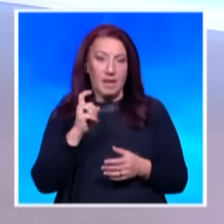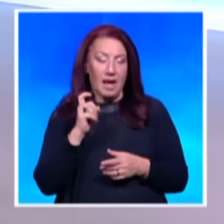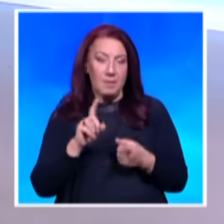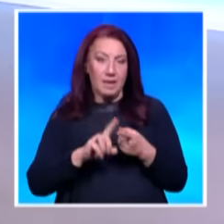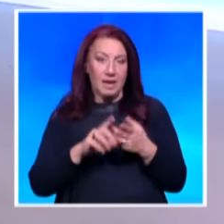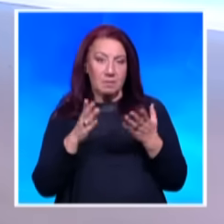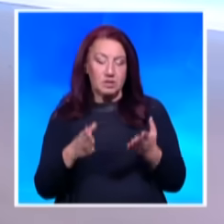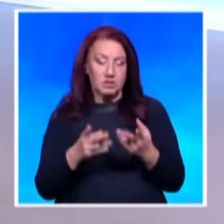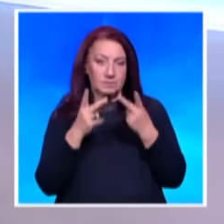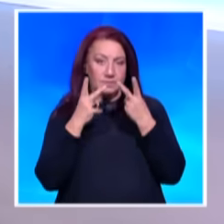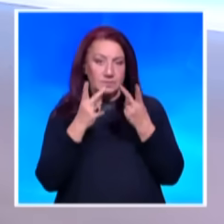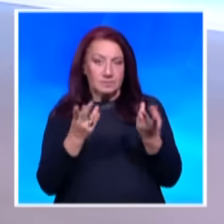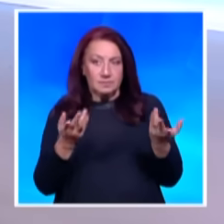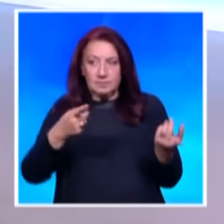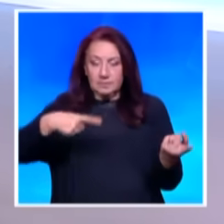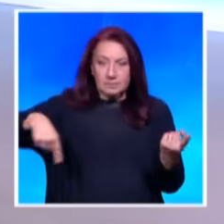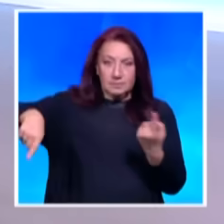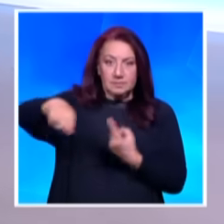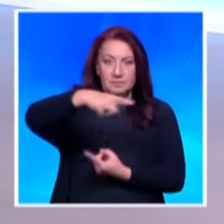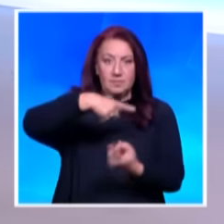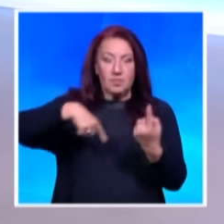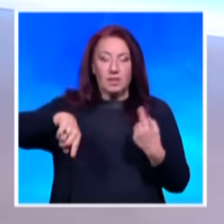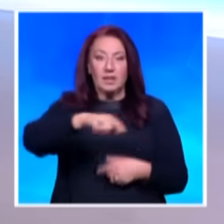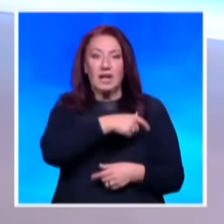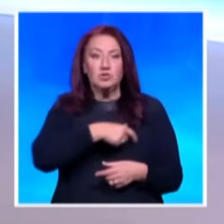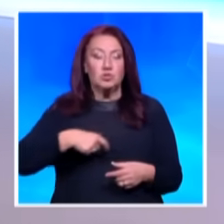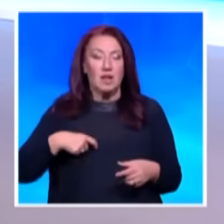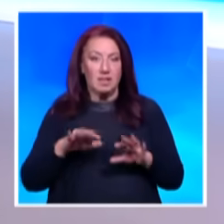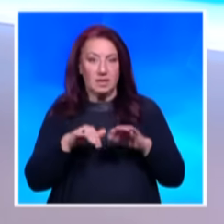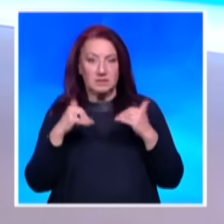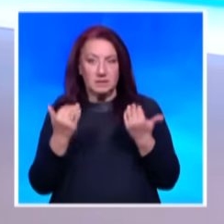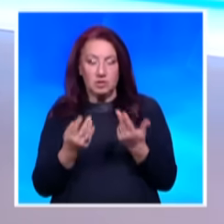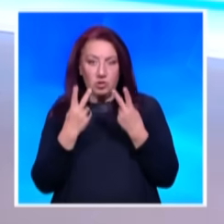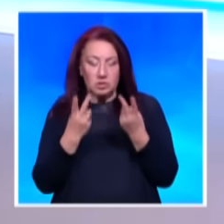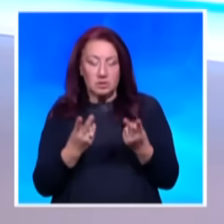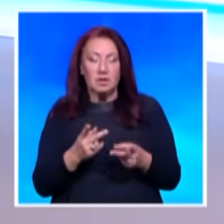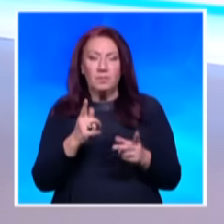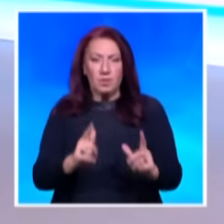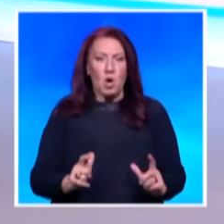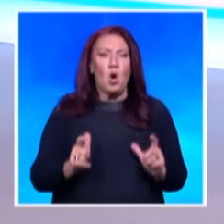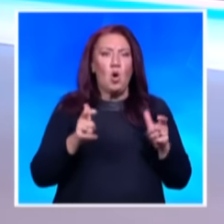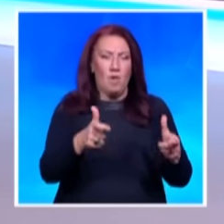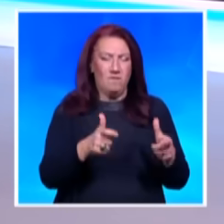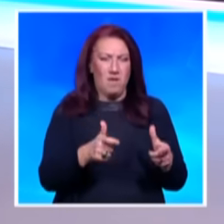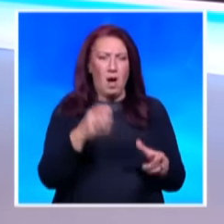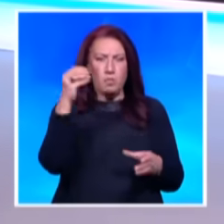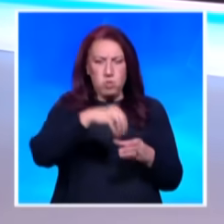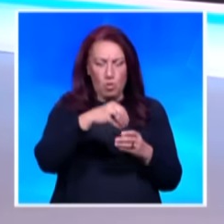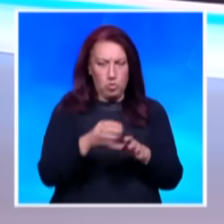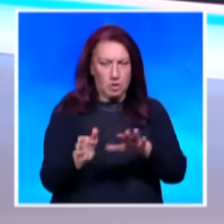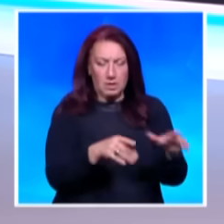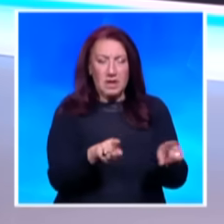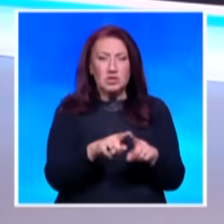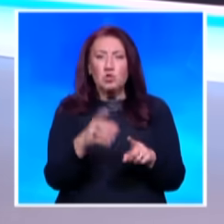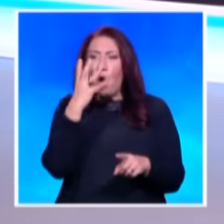събитията в периметъра около националния стадион, където очевидно, освен кофи за буклук, в момента горят и бусове. Очевидно, екипи